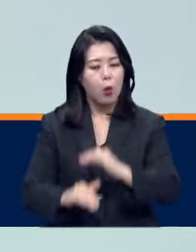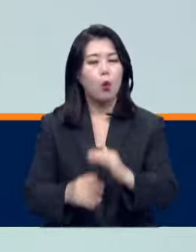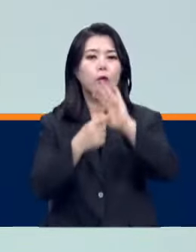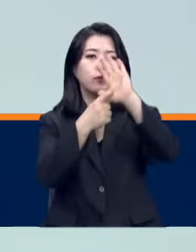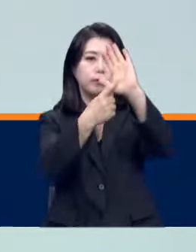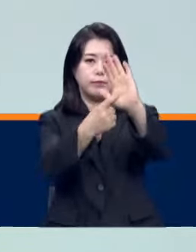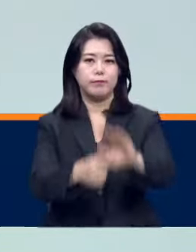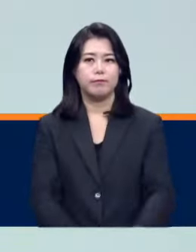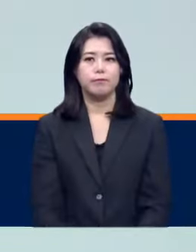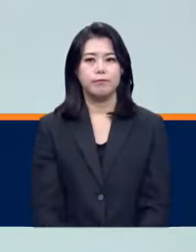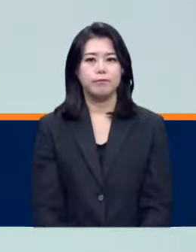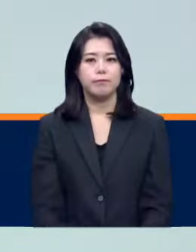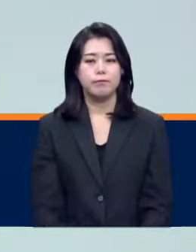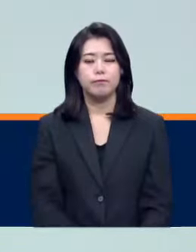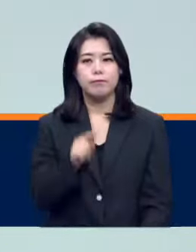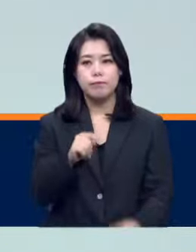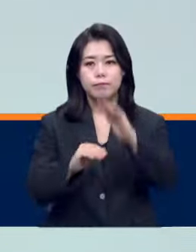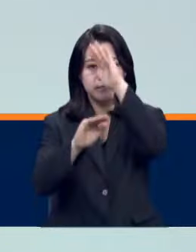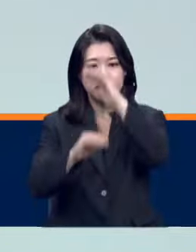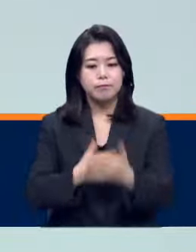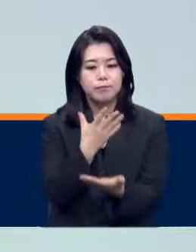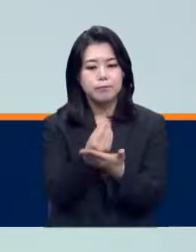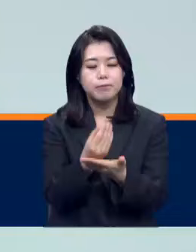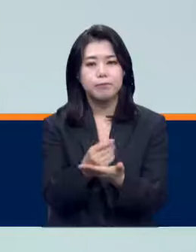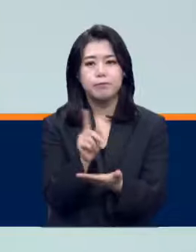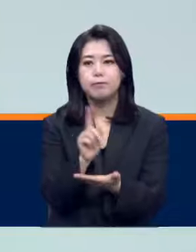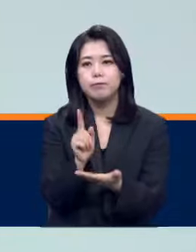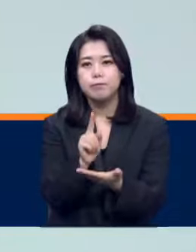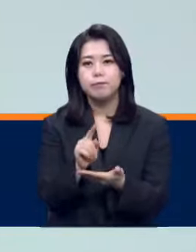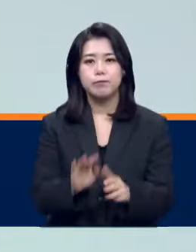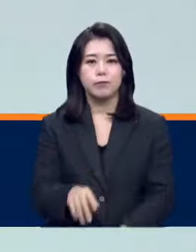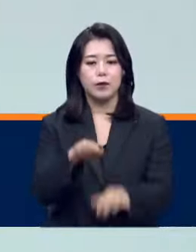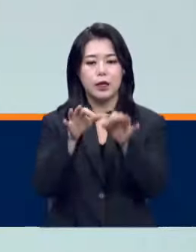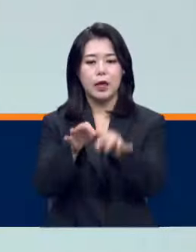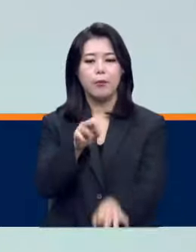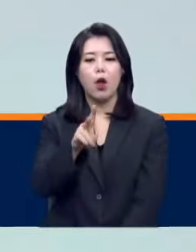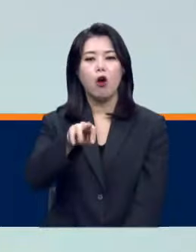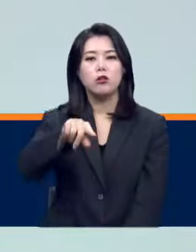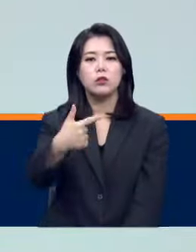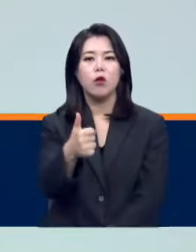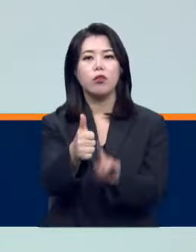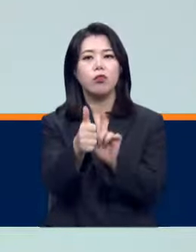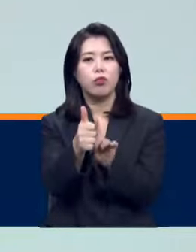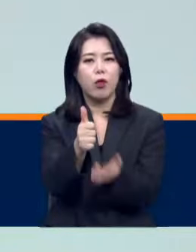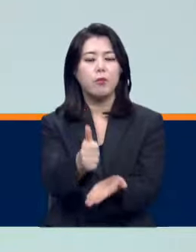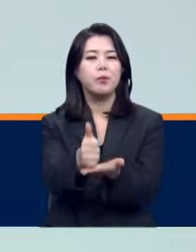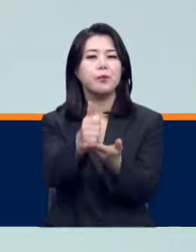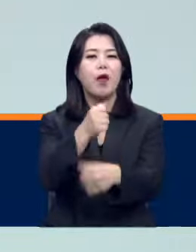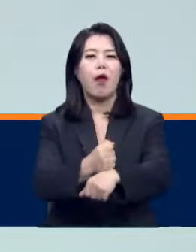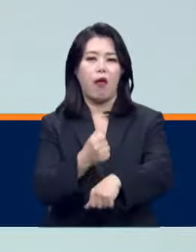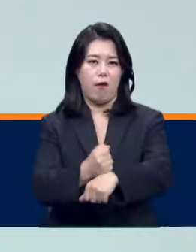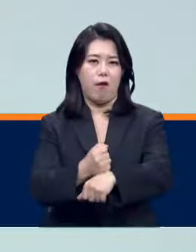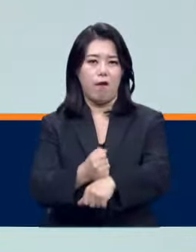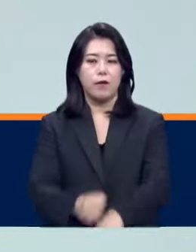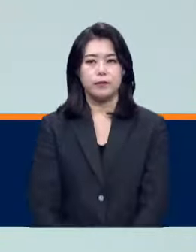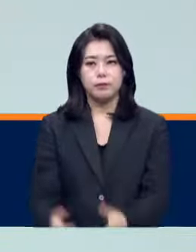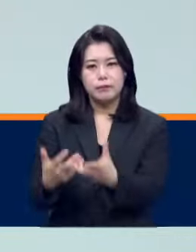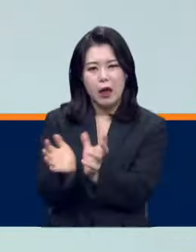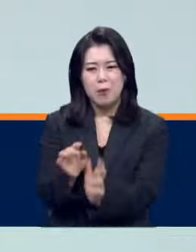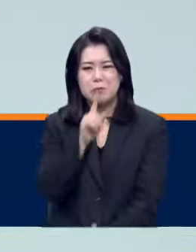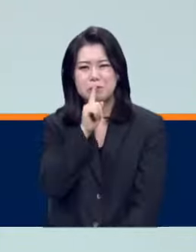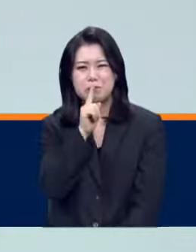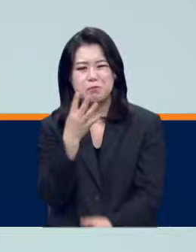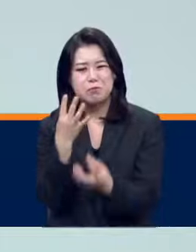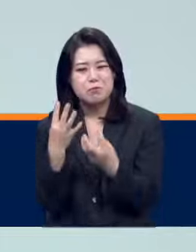공개를 했습니다 통화 내용에 이런 부분이 있었다는 거죠 김선을 좀 공 좀 해줘라 했는데 당에서 말이